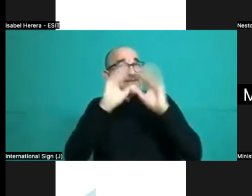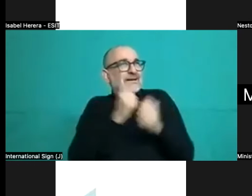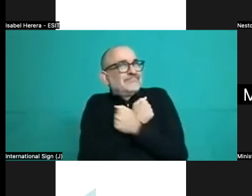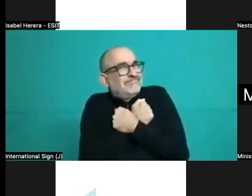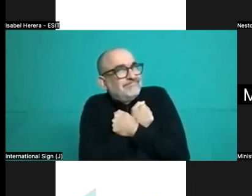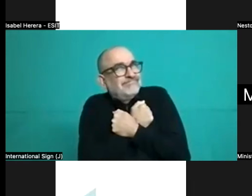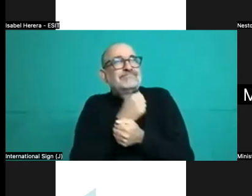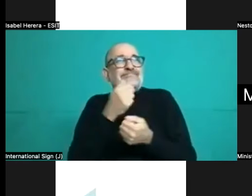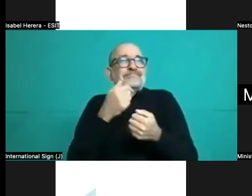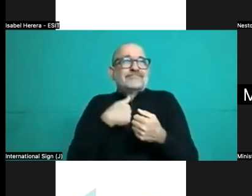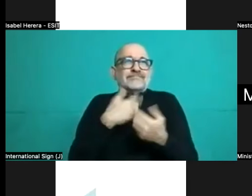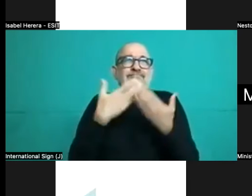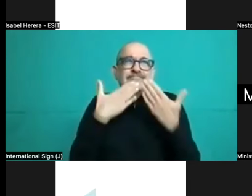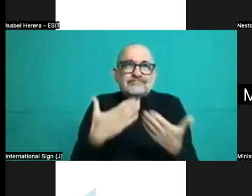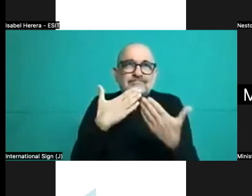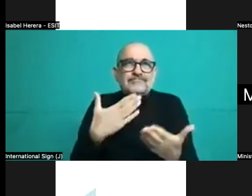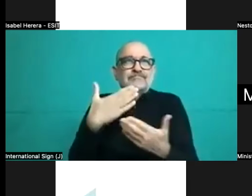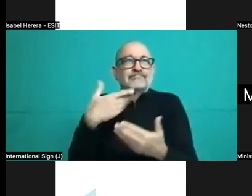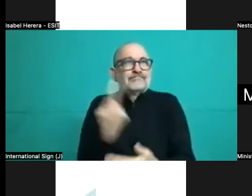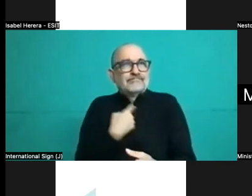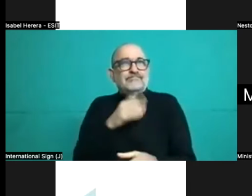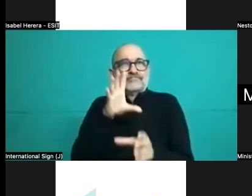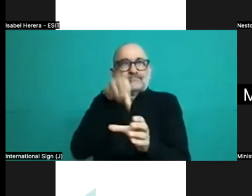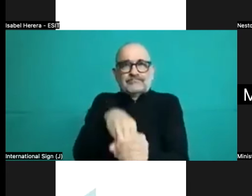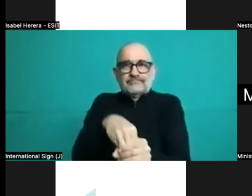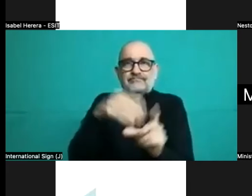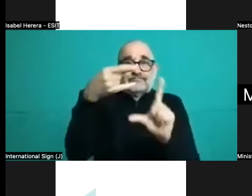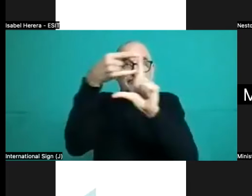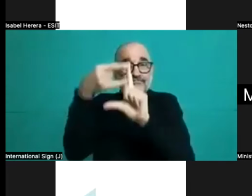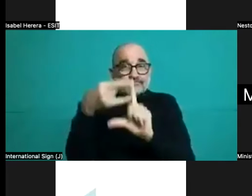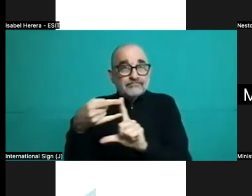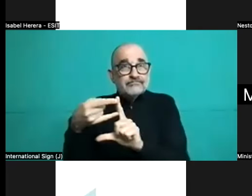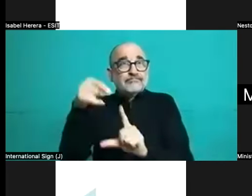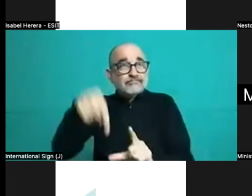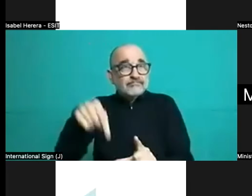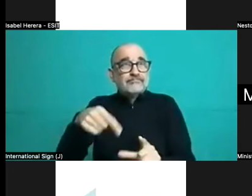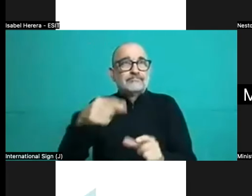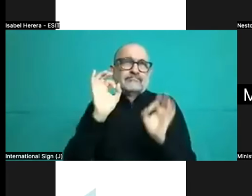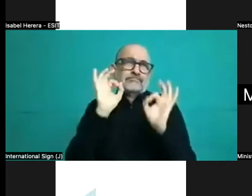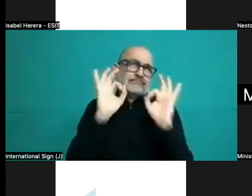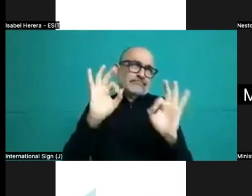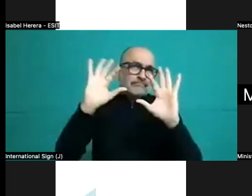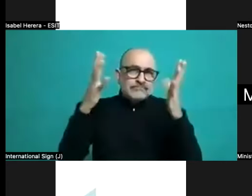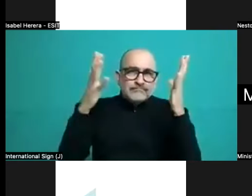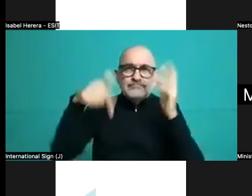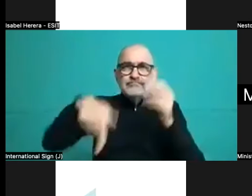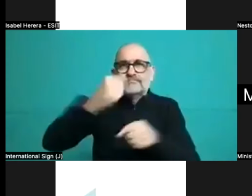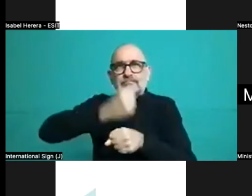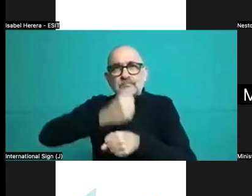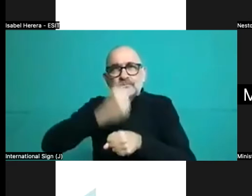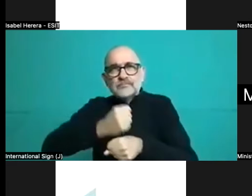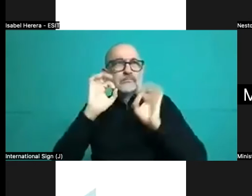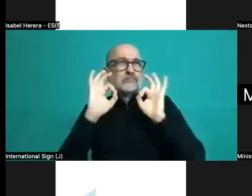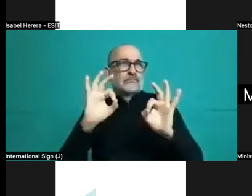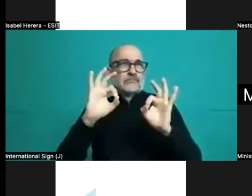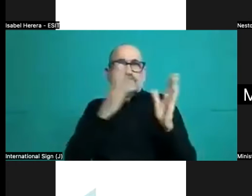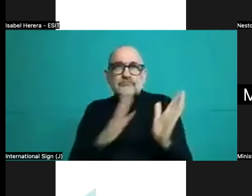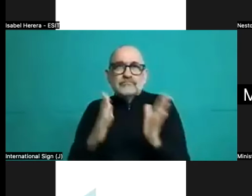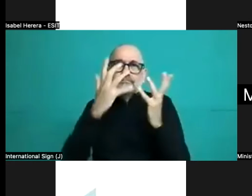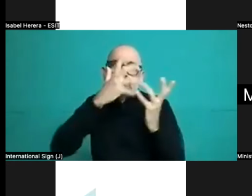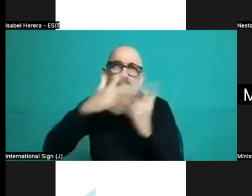fait un travail de préparation très intéressant. Je suis Evangelina Vázquez. Je viens du Mexique. Je suis coordinatrice du